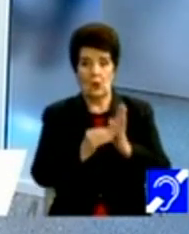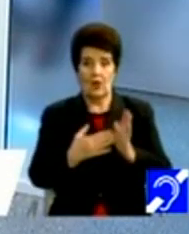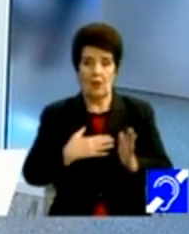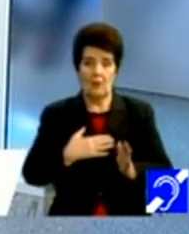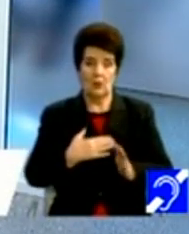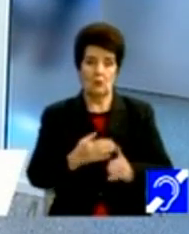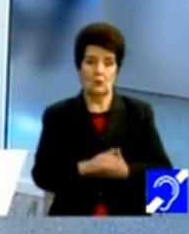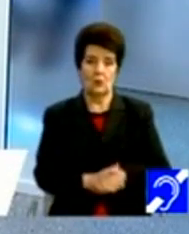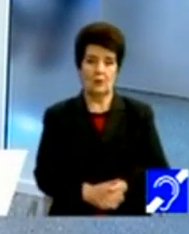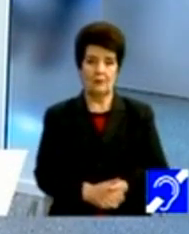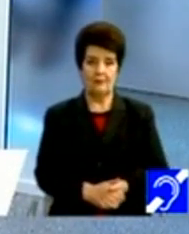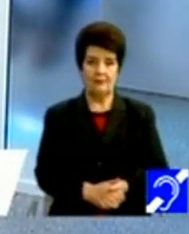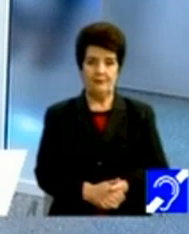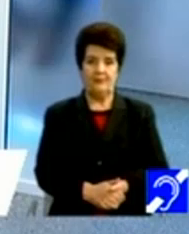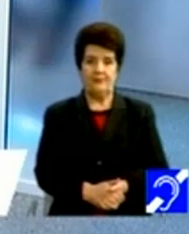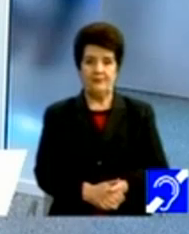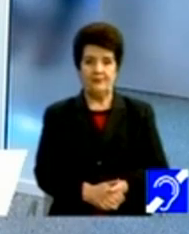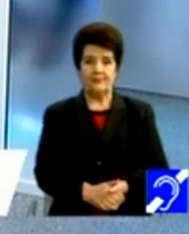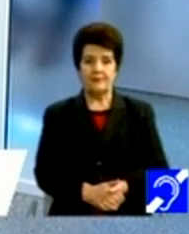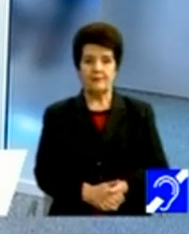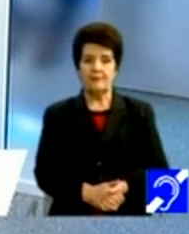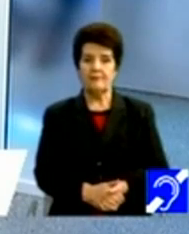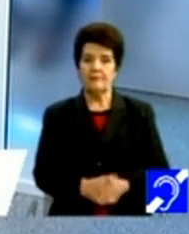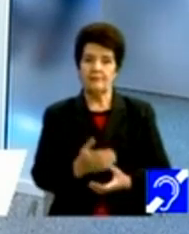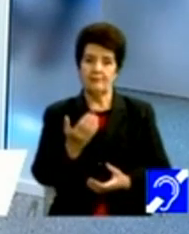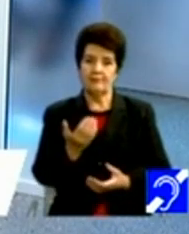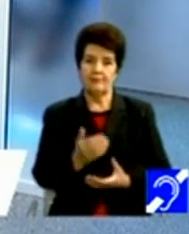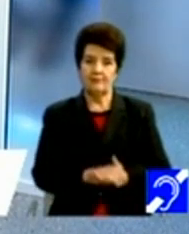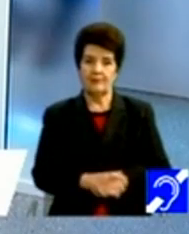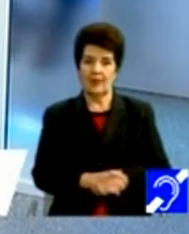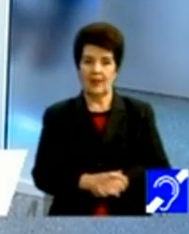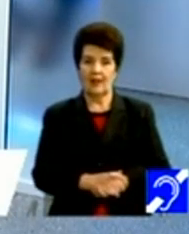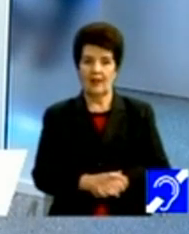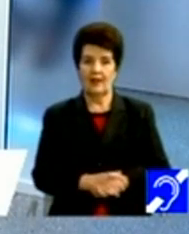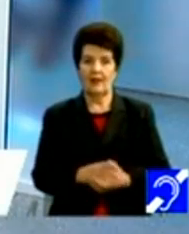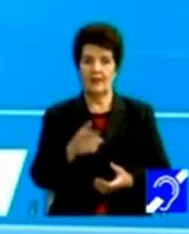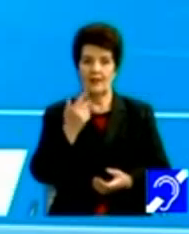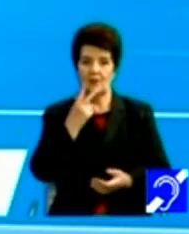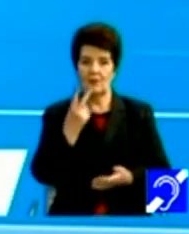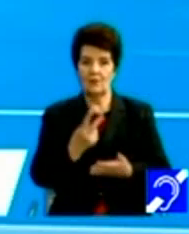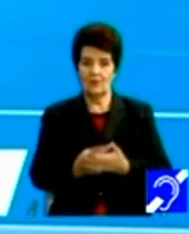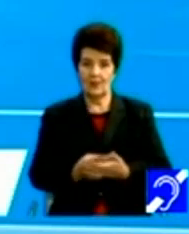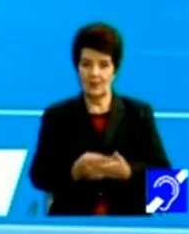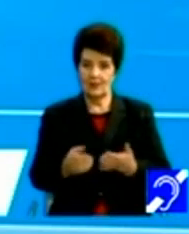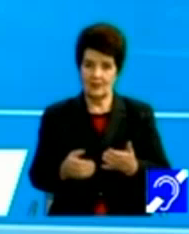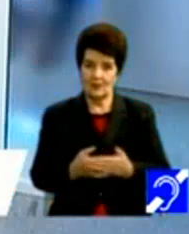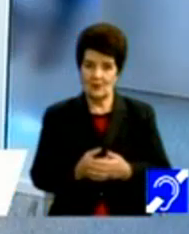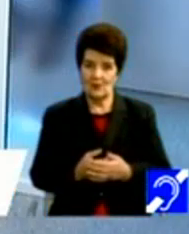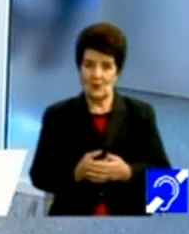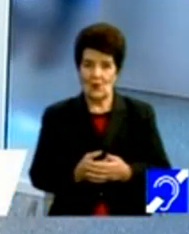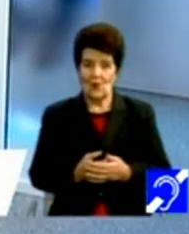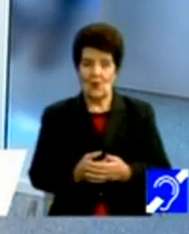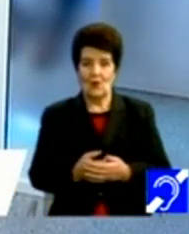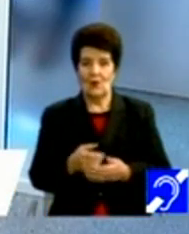nostru electoral. Domnul Țăcu, îl rog să se pronunțe pe aceeași temă, dar îl văd neîncrezător, nu? Sau ce